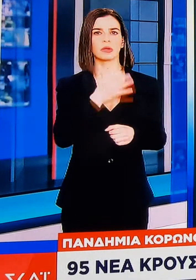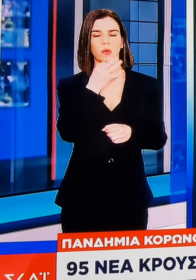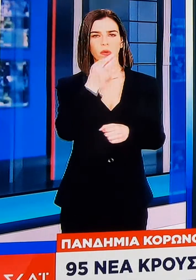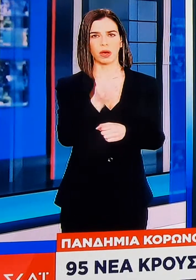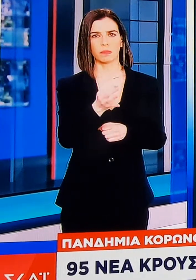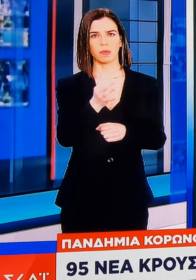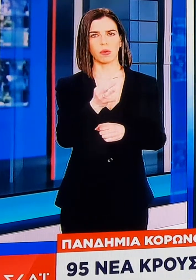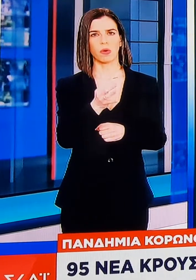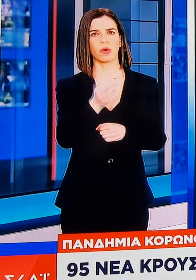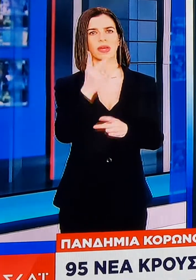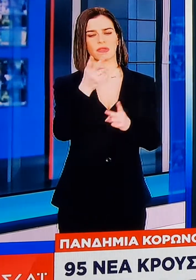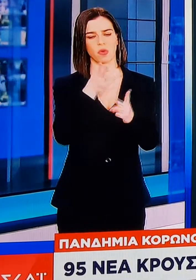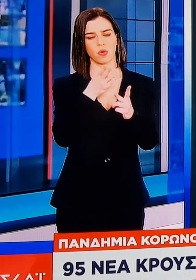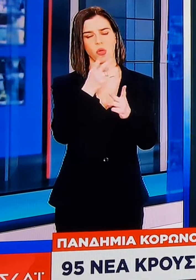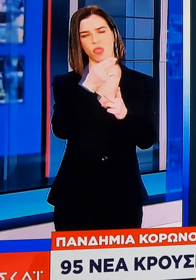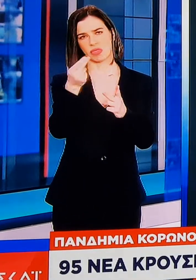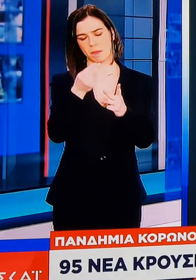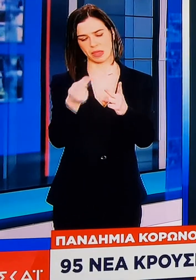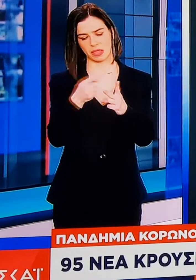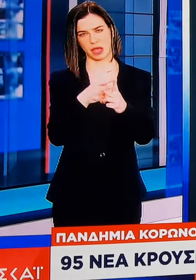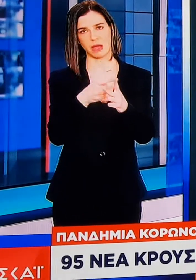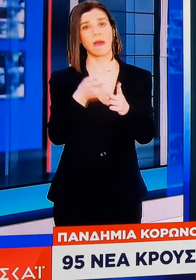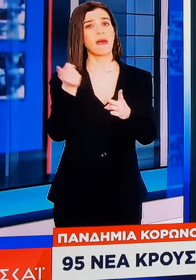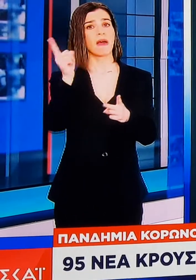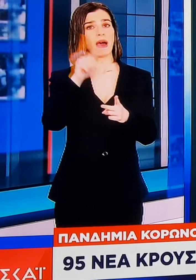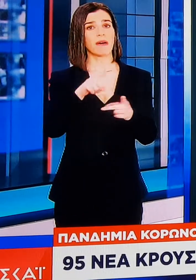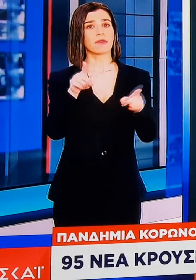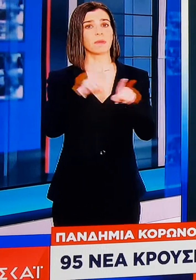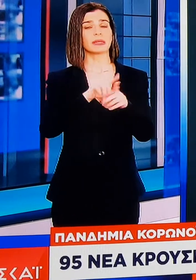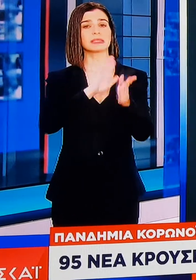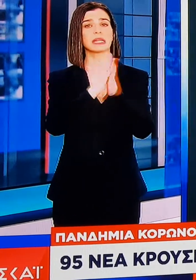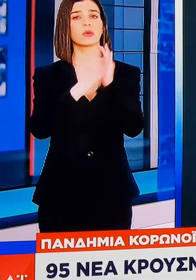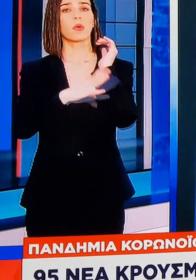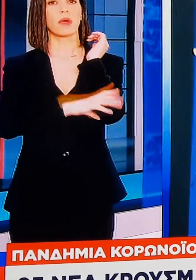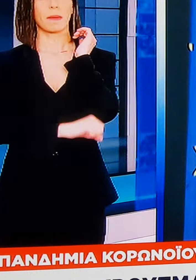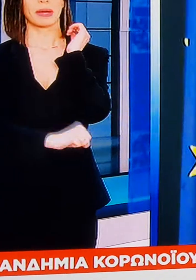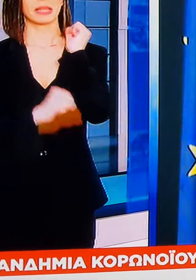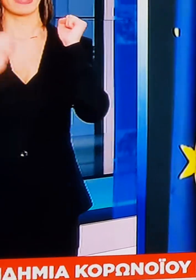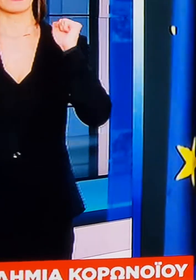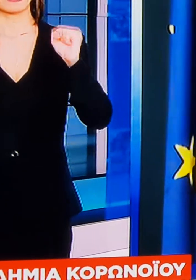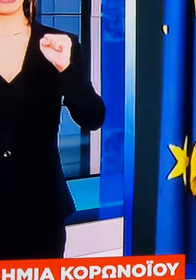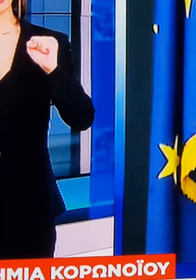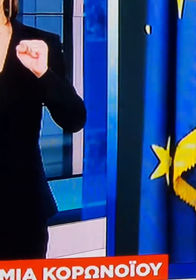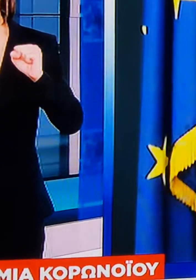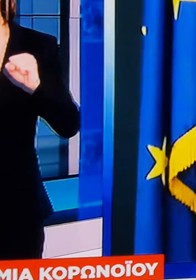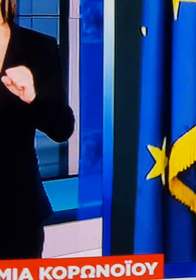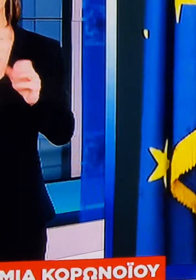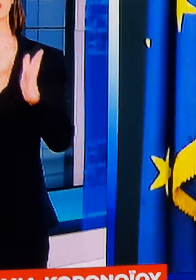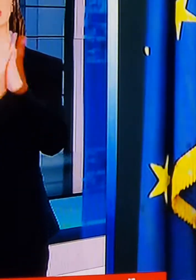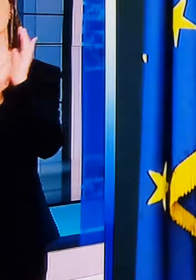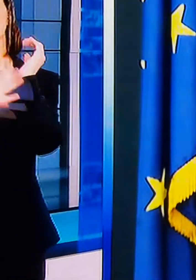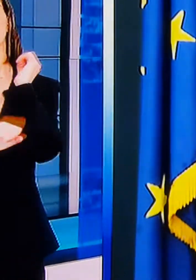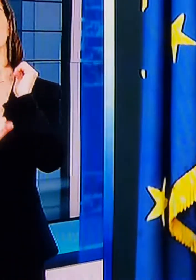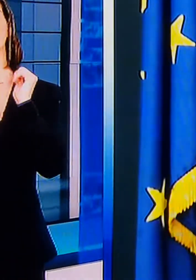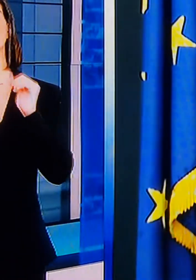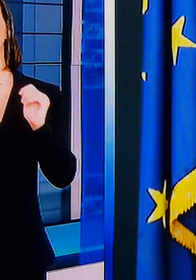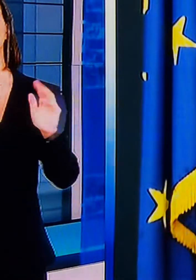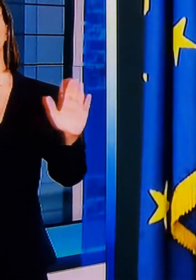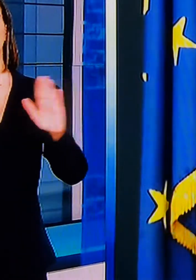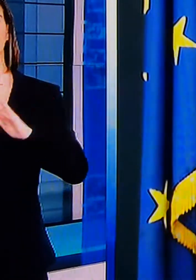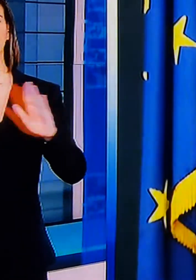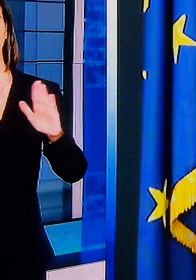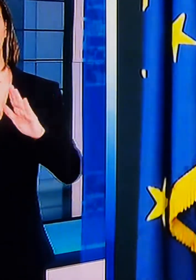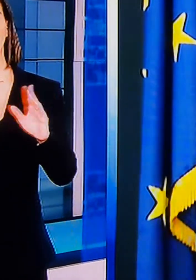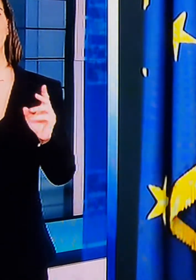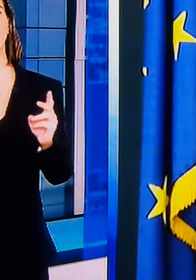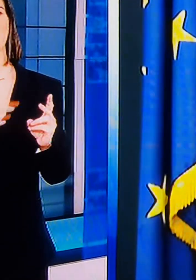σε ενημερώσω για δύο ζητήματα. Αύριο μαζί με τον Γενικό Γραμματέα Υγείας, τον κύριο Πρεζεράκο, τον Γενικό Γραμματέα Πολιτικής Προστασίας, τον